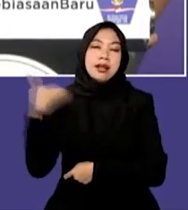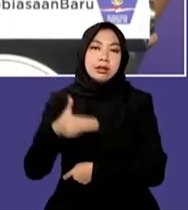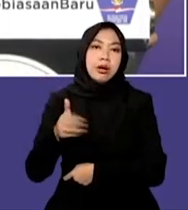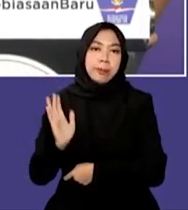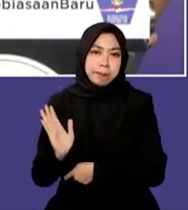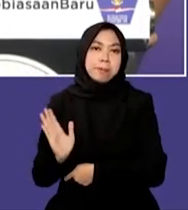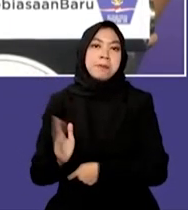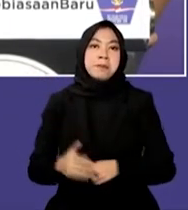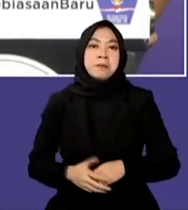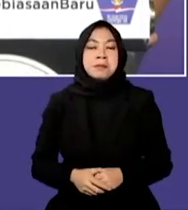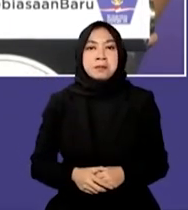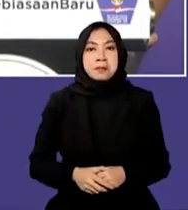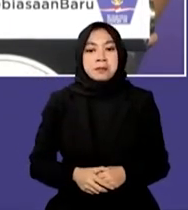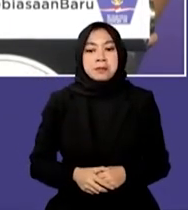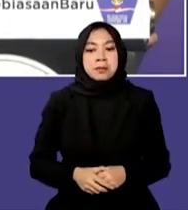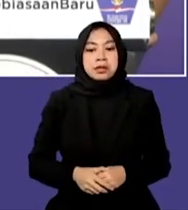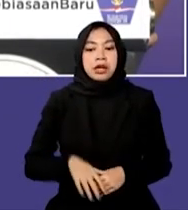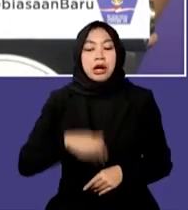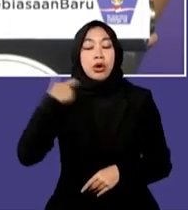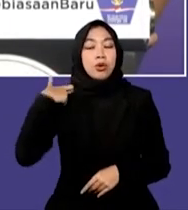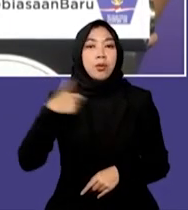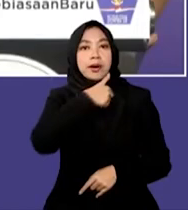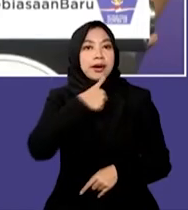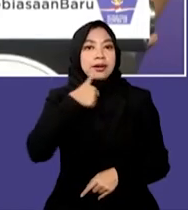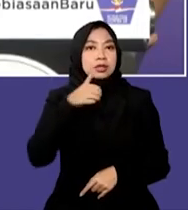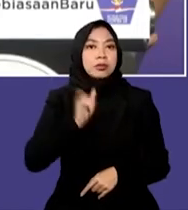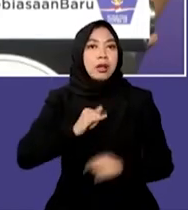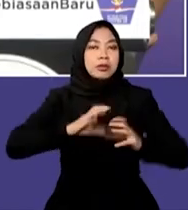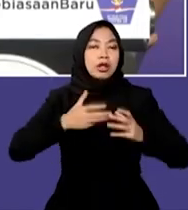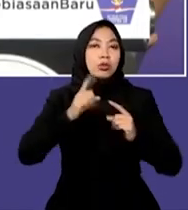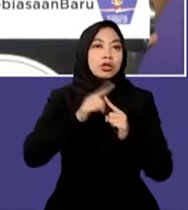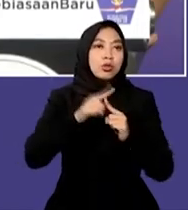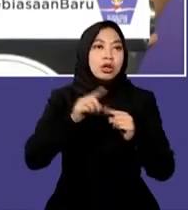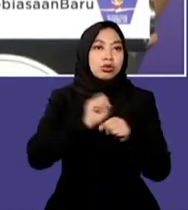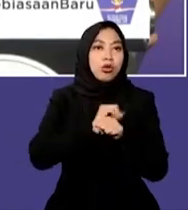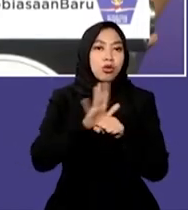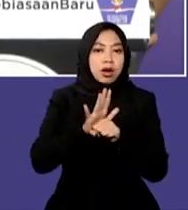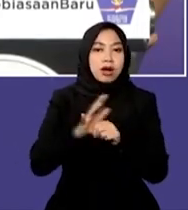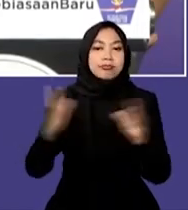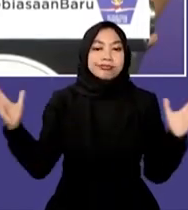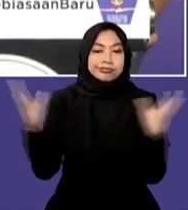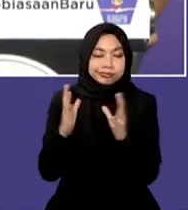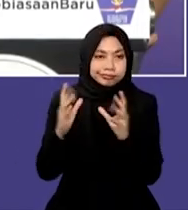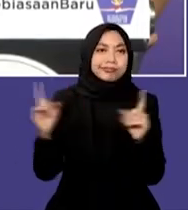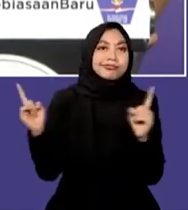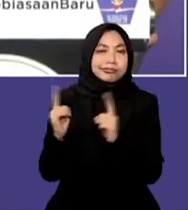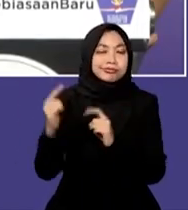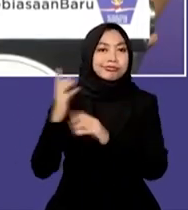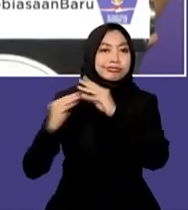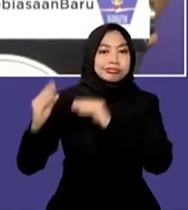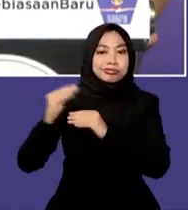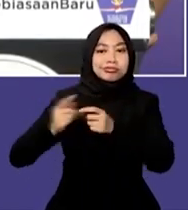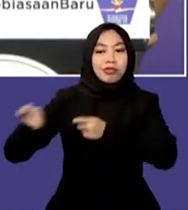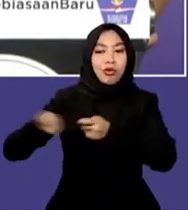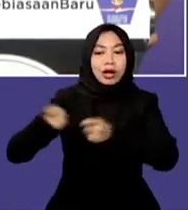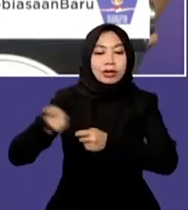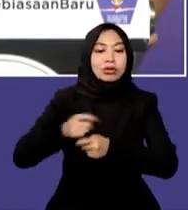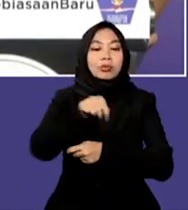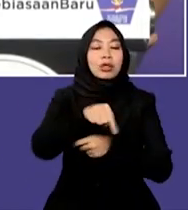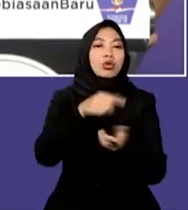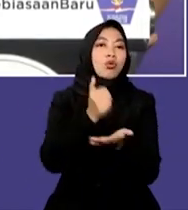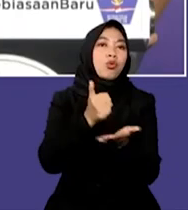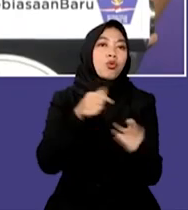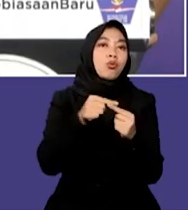dan juga dengan satgas untuk memastikan bahwa seluruh persiapannya dilakukan secara teratur